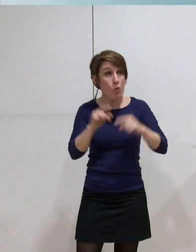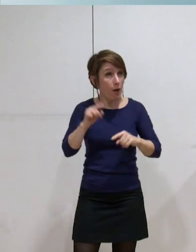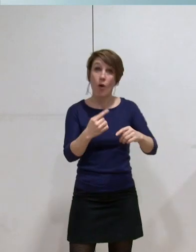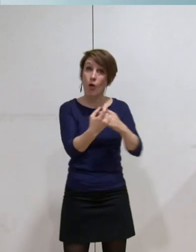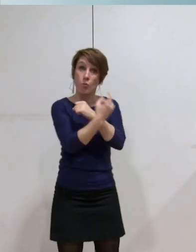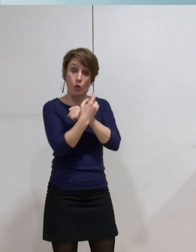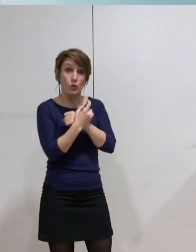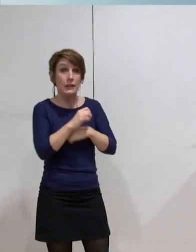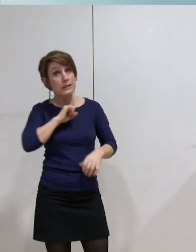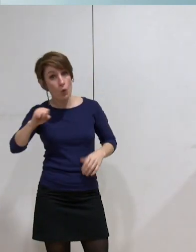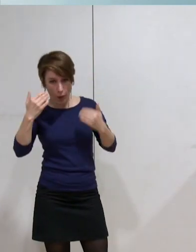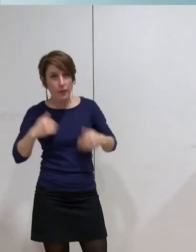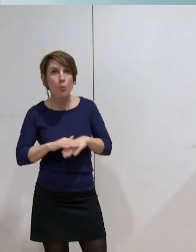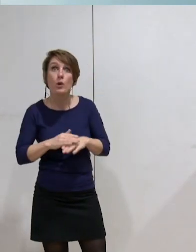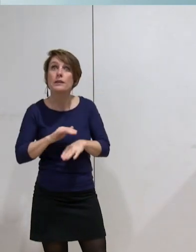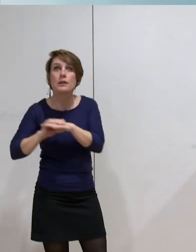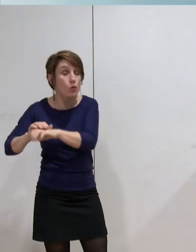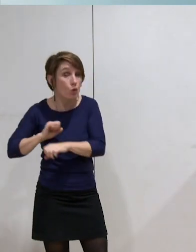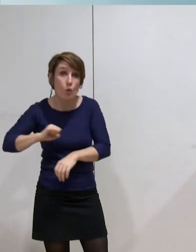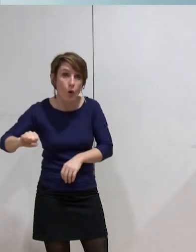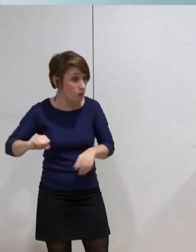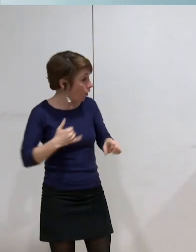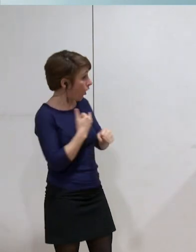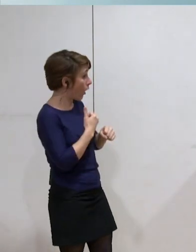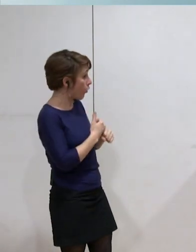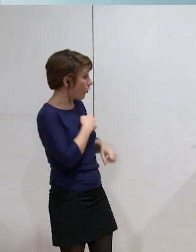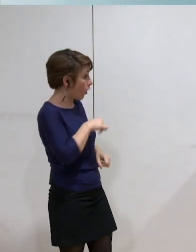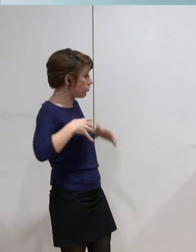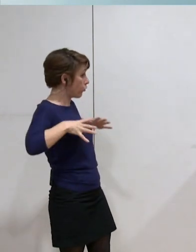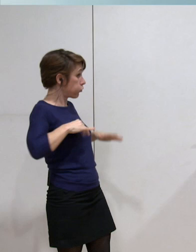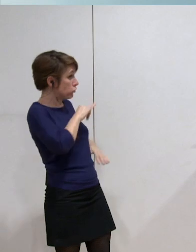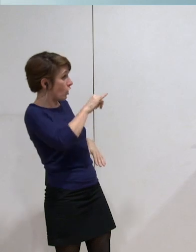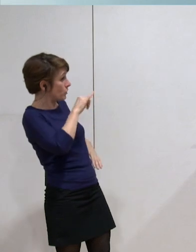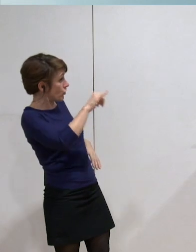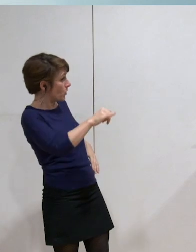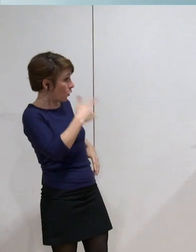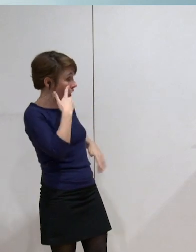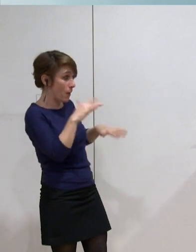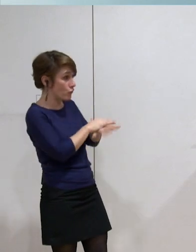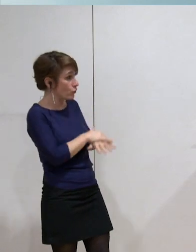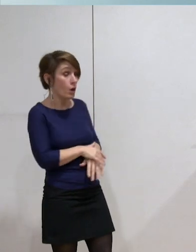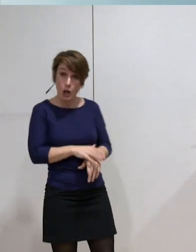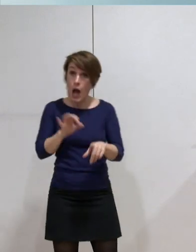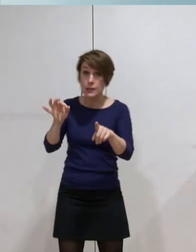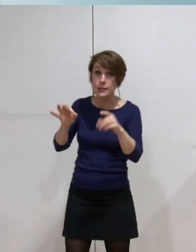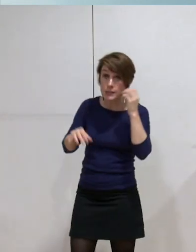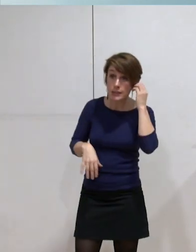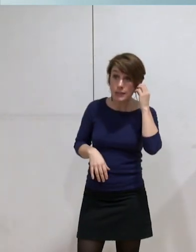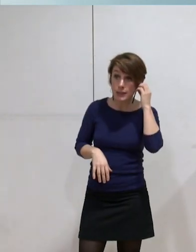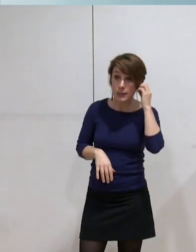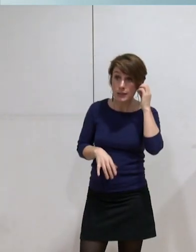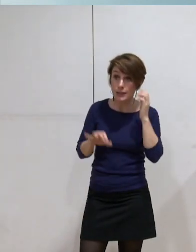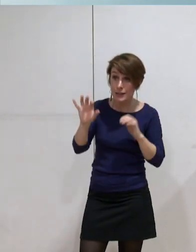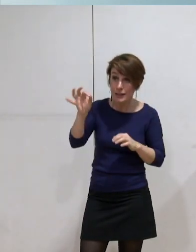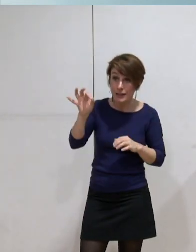fois d'être d'extrême gauche et d'être de droite mais mais toujours si si mais vous savez vous arrivez